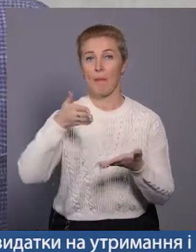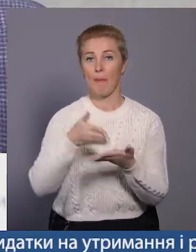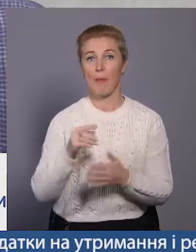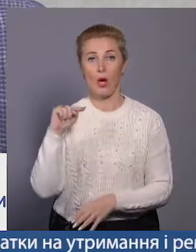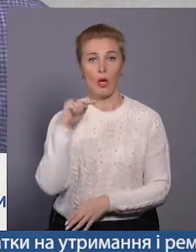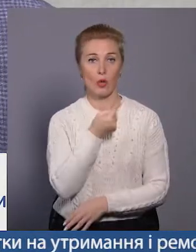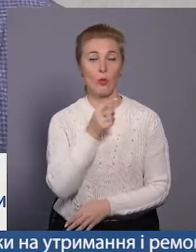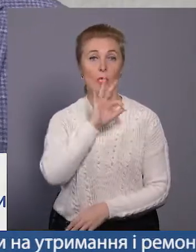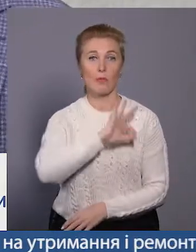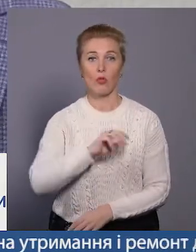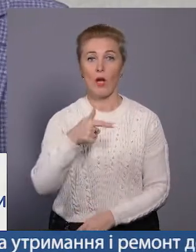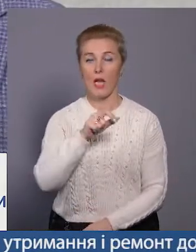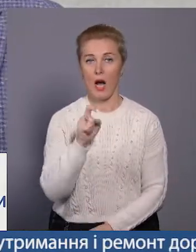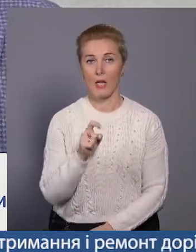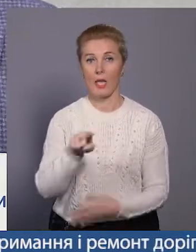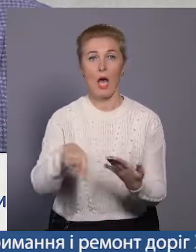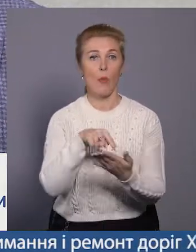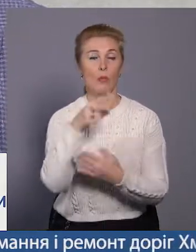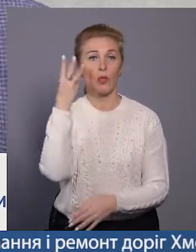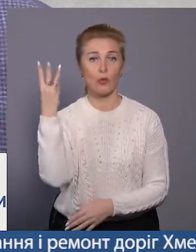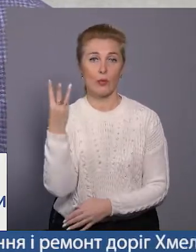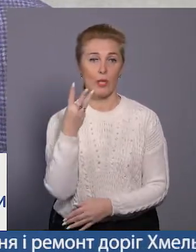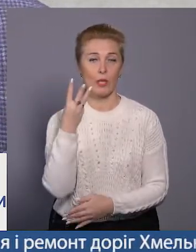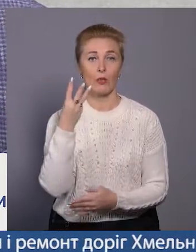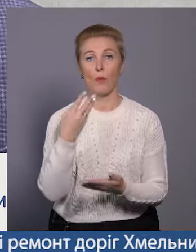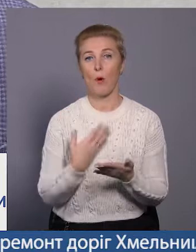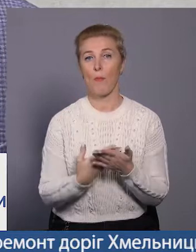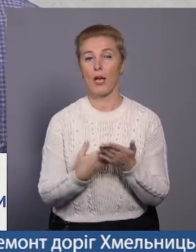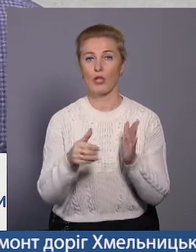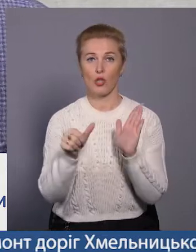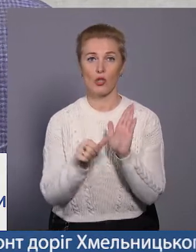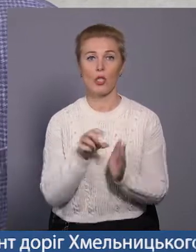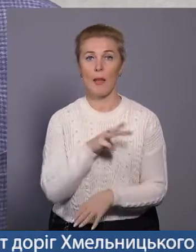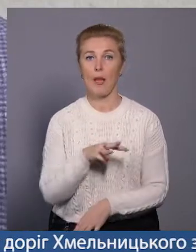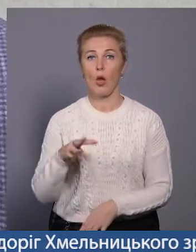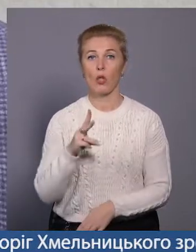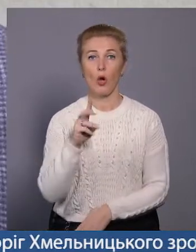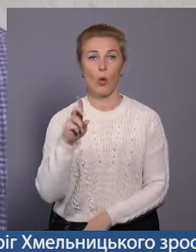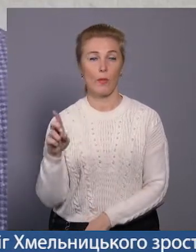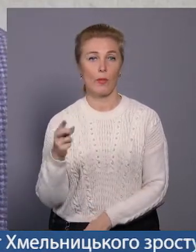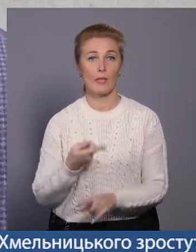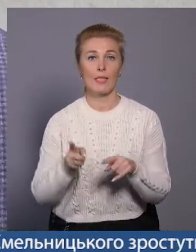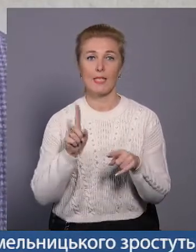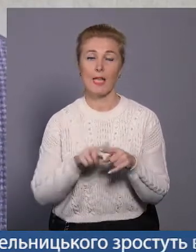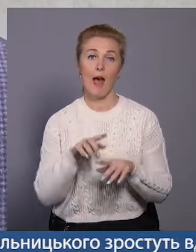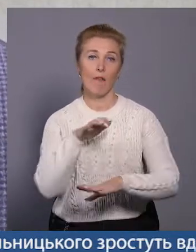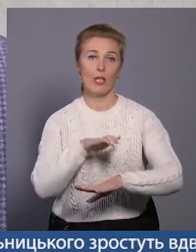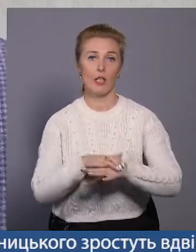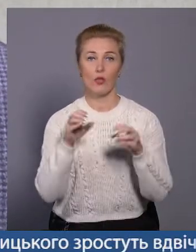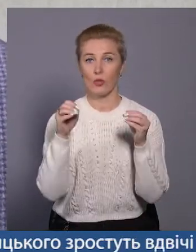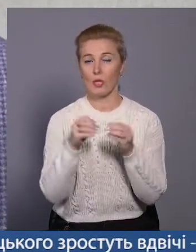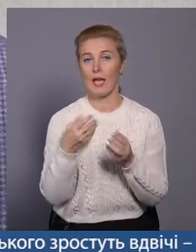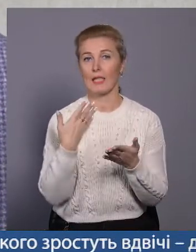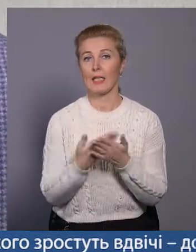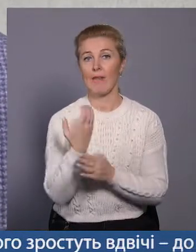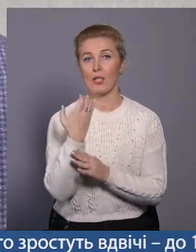на споживанні газу по місту Хмельницькому майже 6 мільйонів кубометрів. Це фактично десятки і навіть